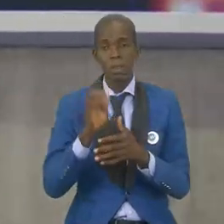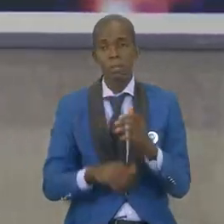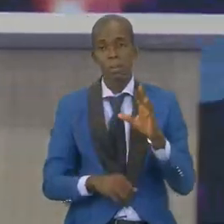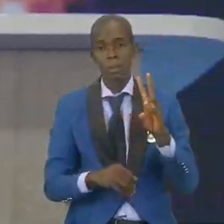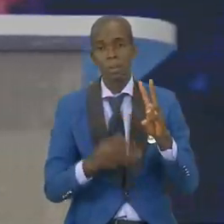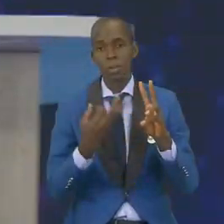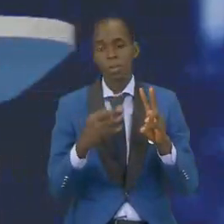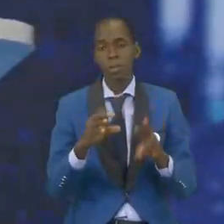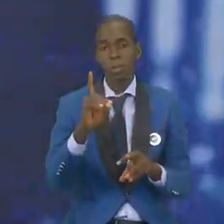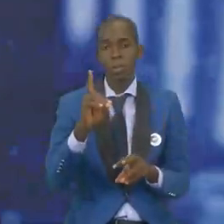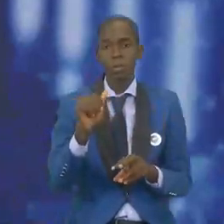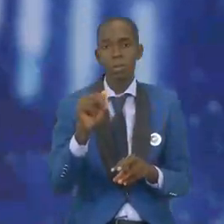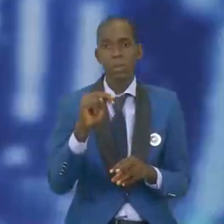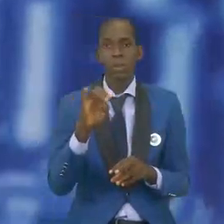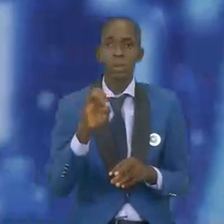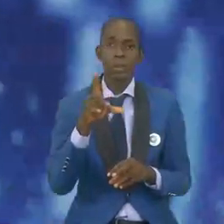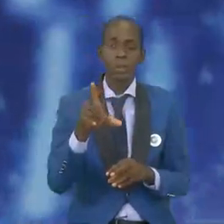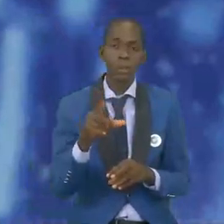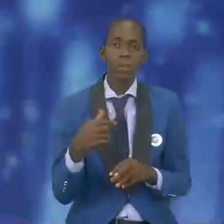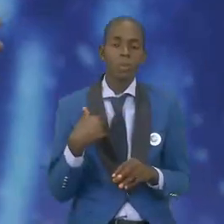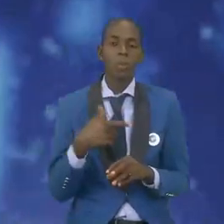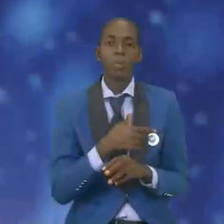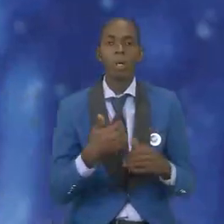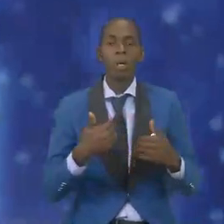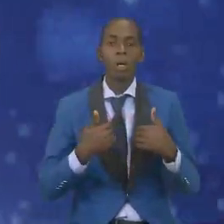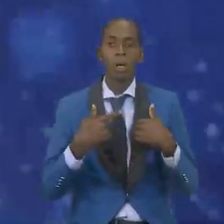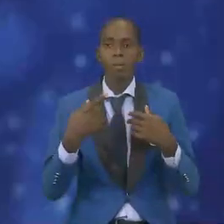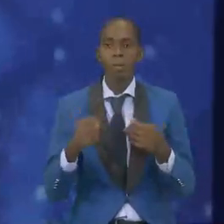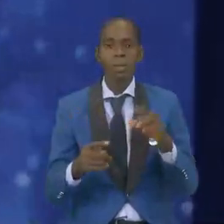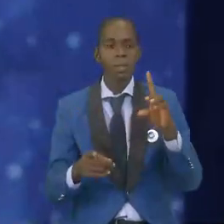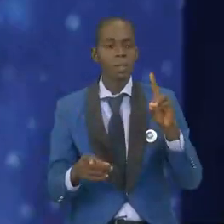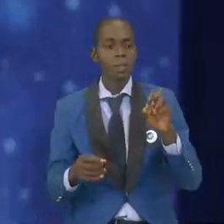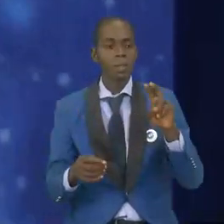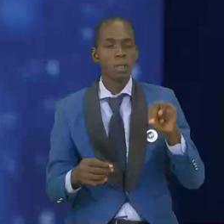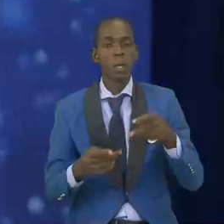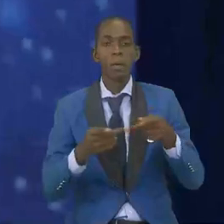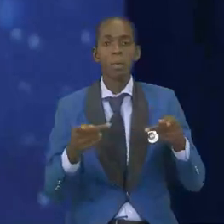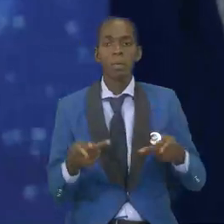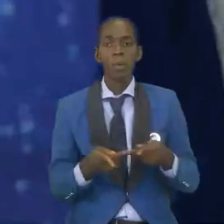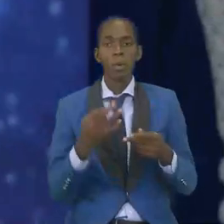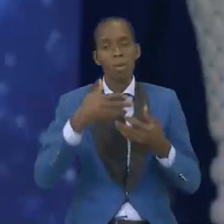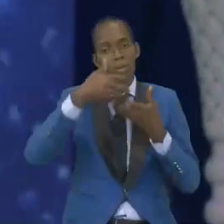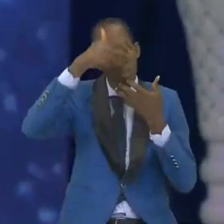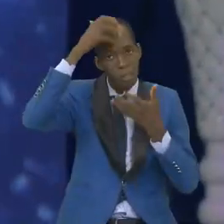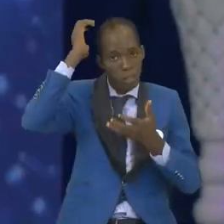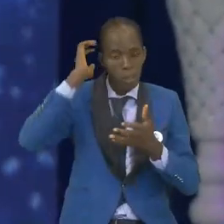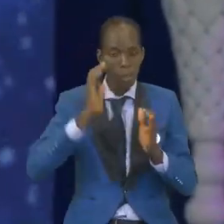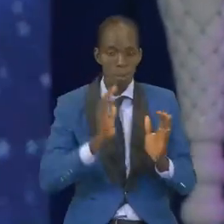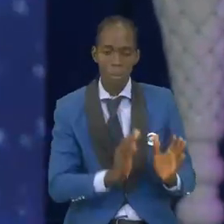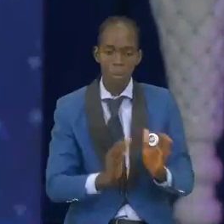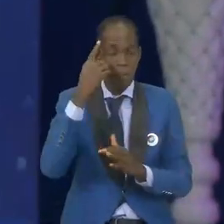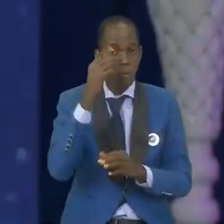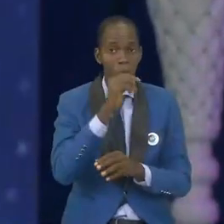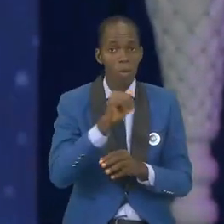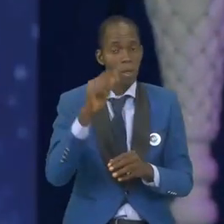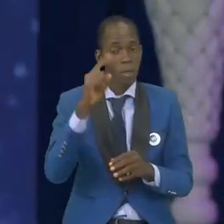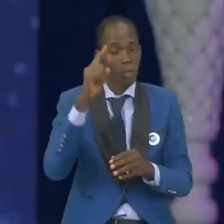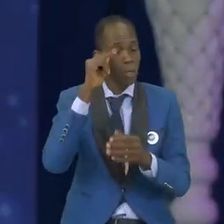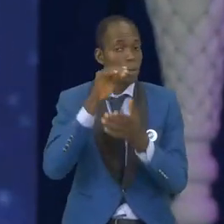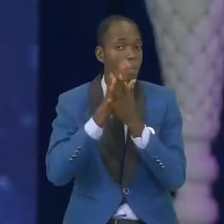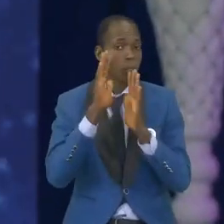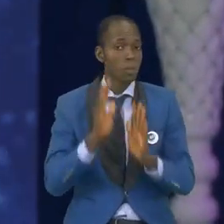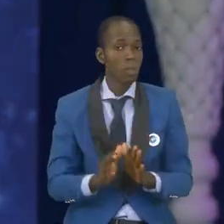une persécution de type particulier. Dans le chapitre 6 de Daniel, c'est là où nous avons la fosse aux lions